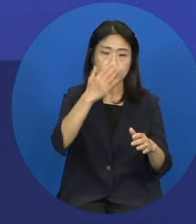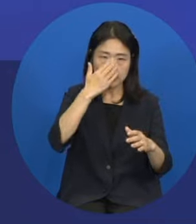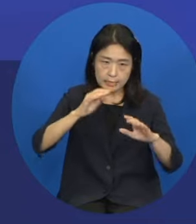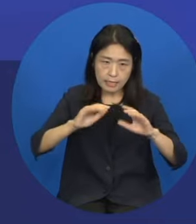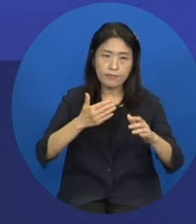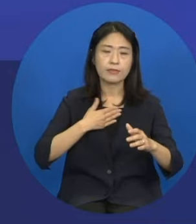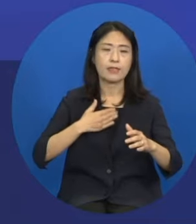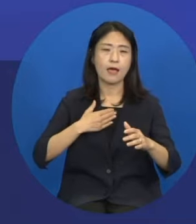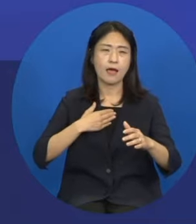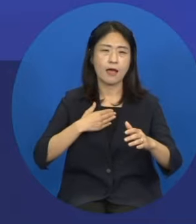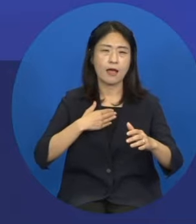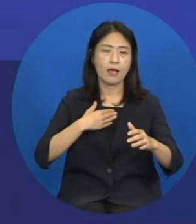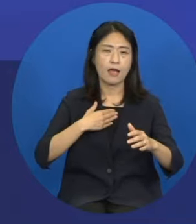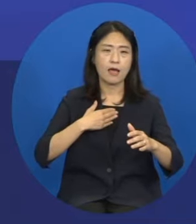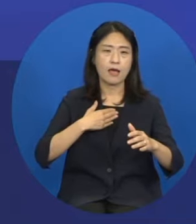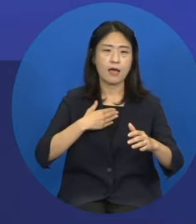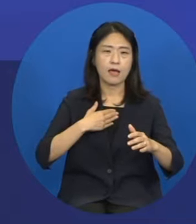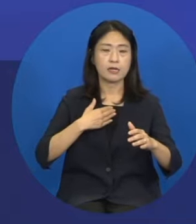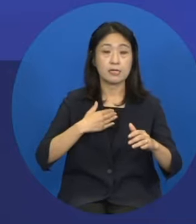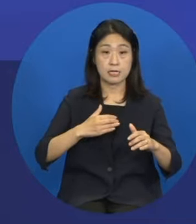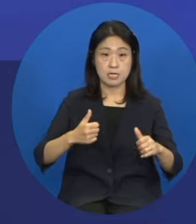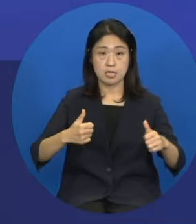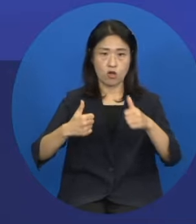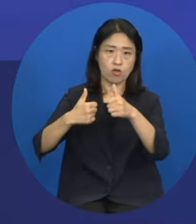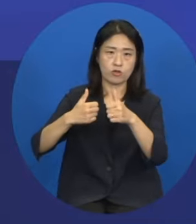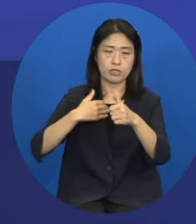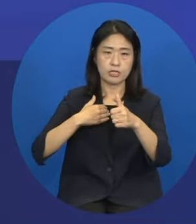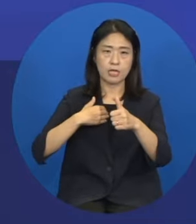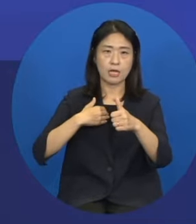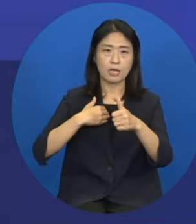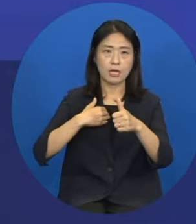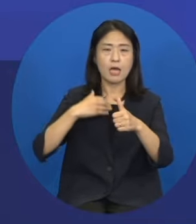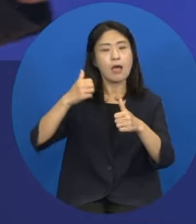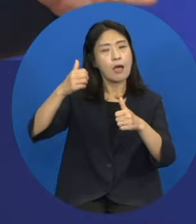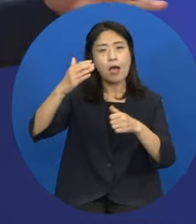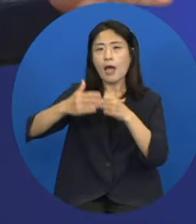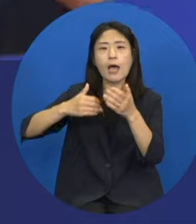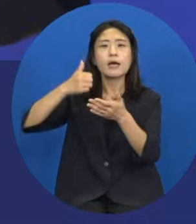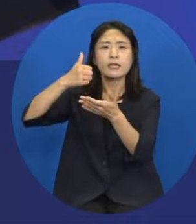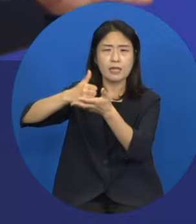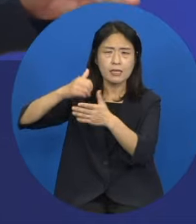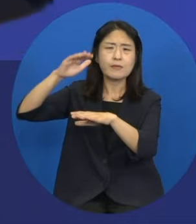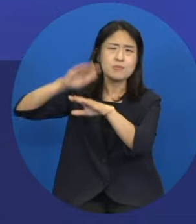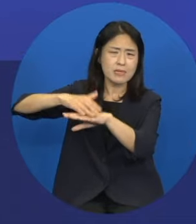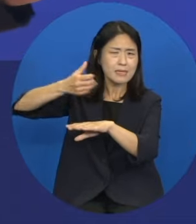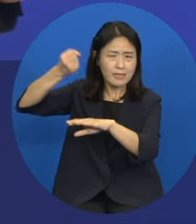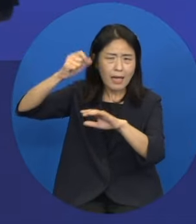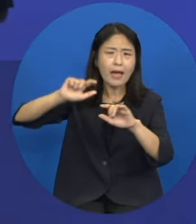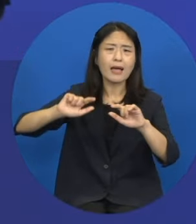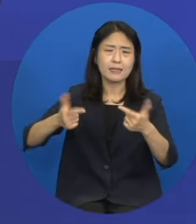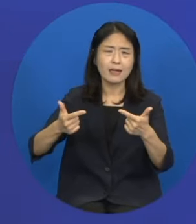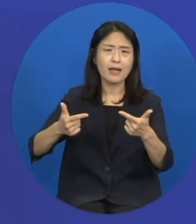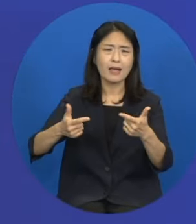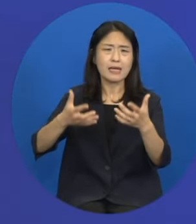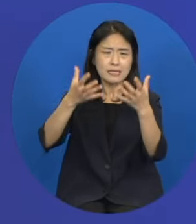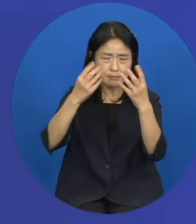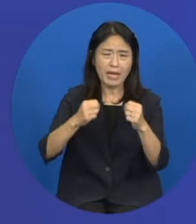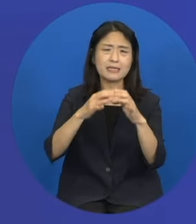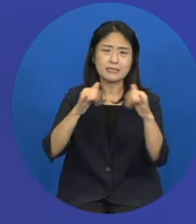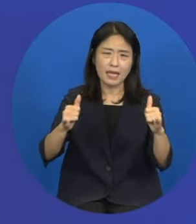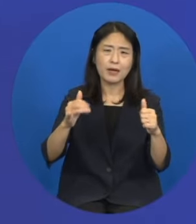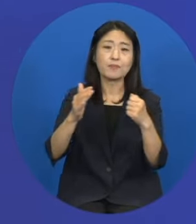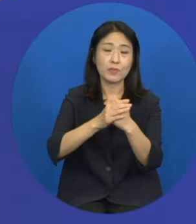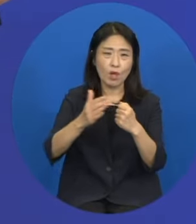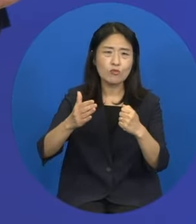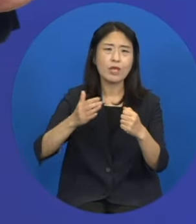거슬러 스스로 자랑하기를 내 손이 나를 구원하였다. 즉 이렇게 많은 뛰어난 군대와 많은